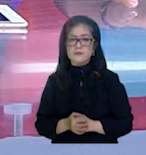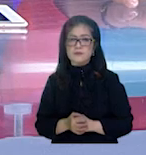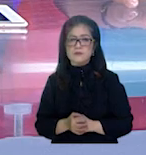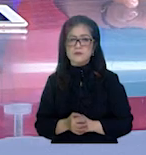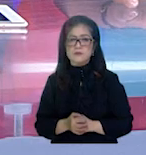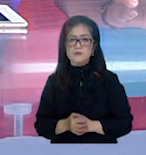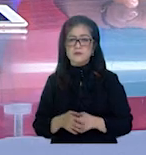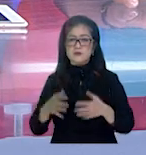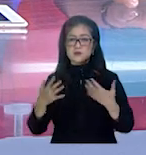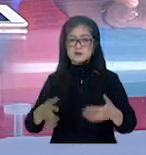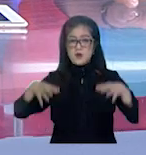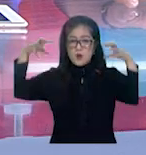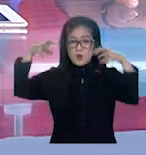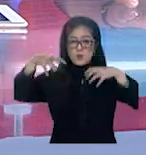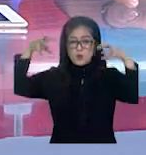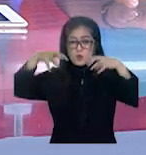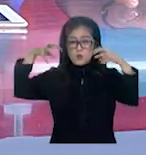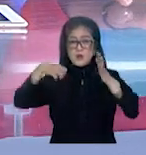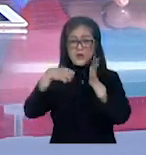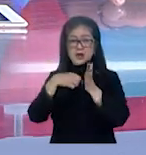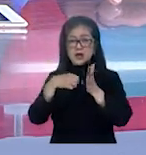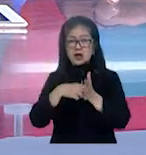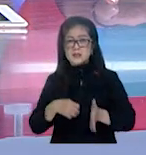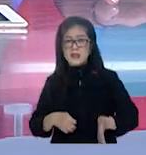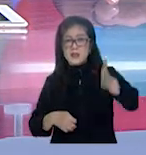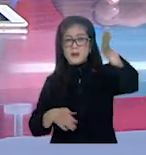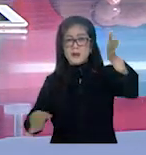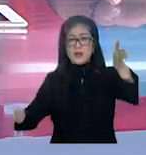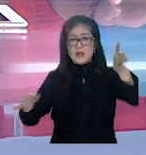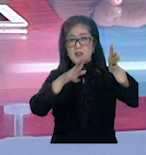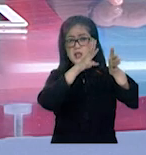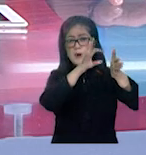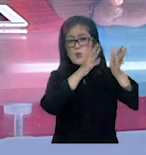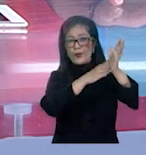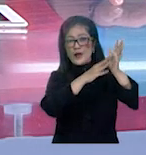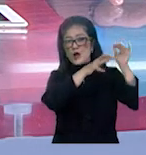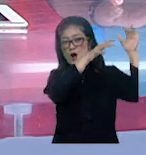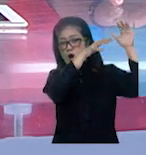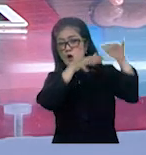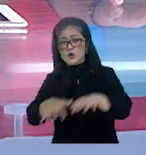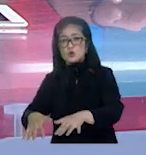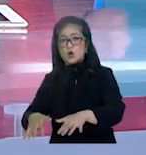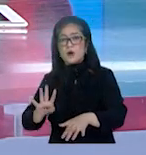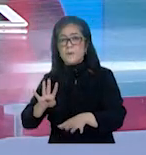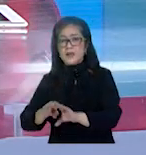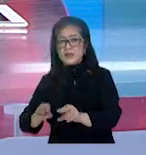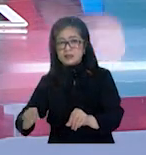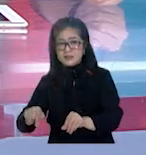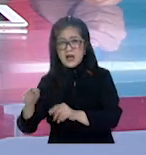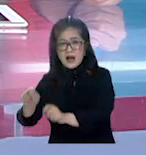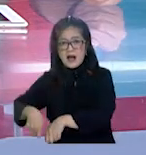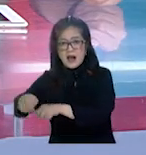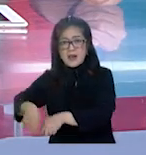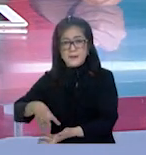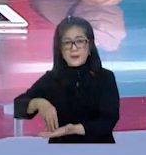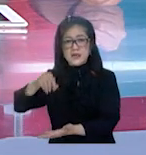bisa pasti diguyur hujan deras tebing setinggi 30 meter longsor dan menimbun 4 pekerja galian pasir di Purwakarta Jawa Barat satu pekerja